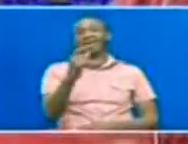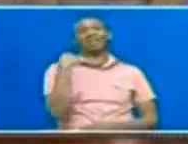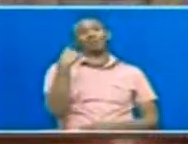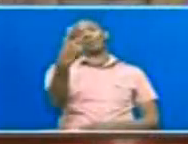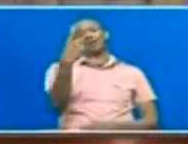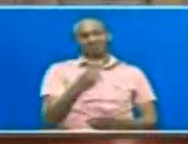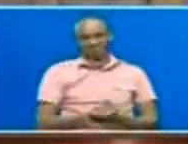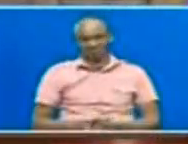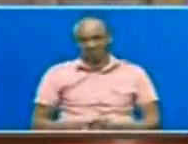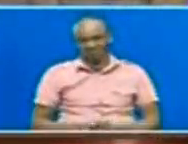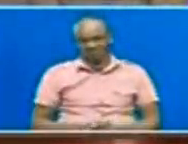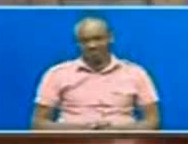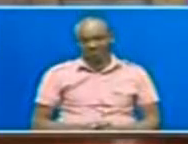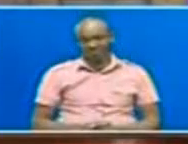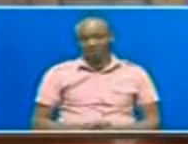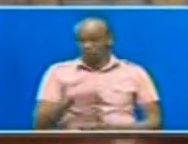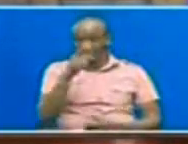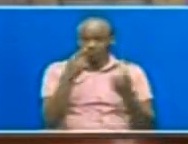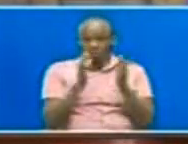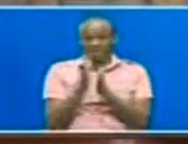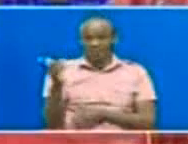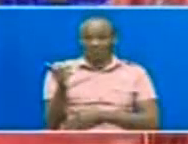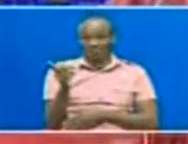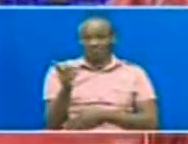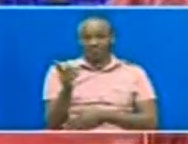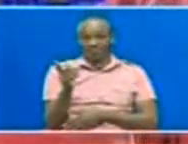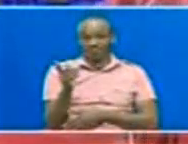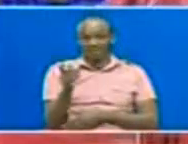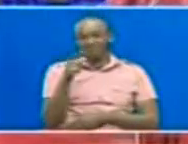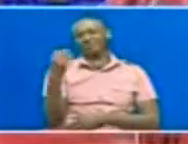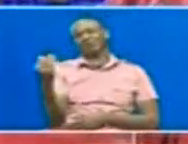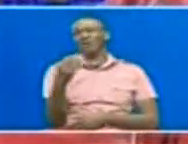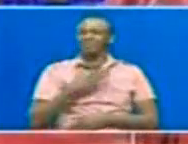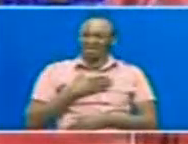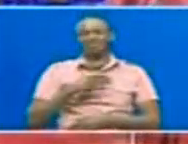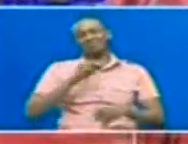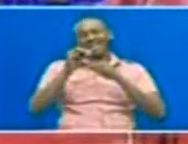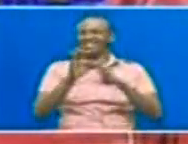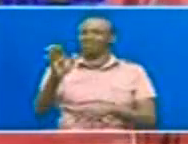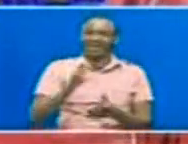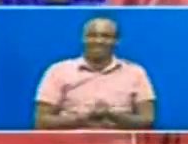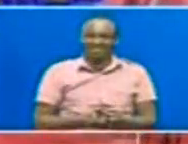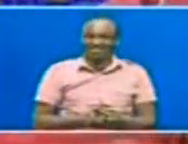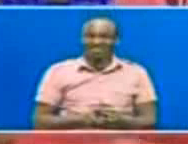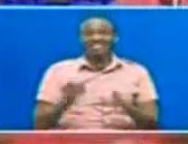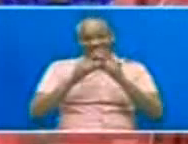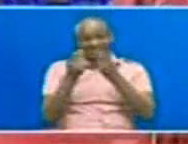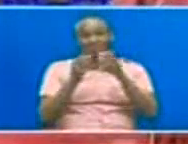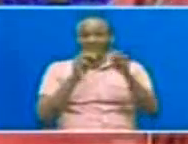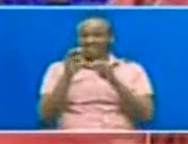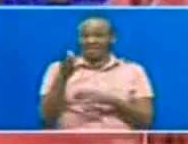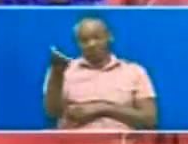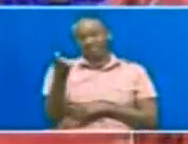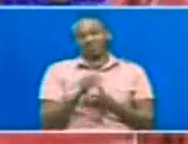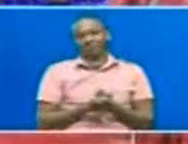Yes. Do you speak? Wadu unge, nyinyi unge? Sini vijana wangu, I've been a manager, team manager for Ken